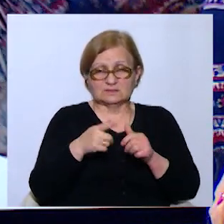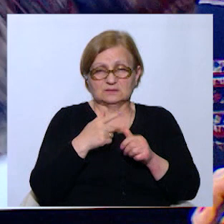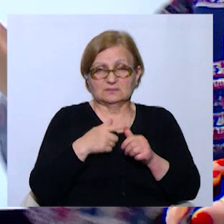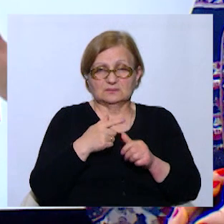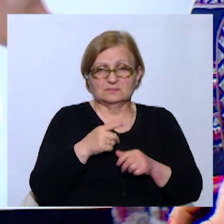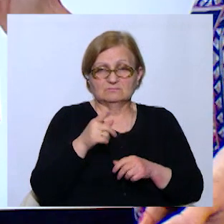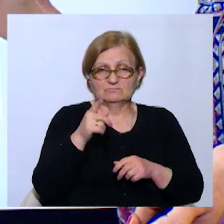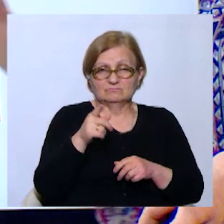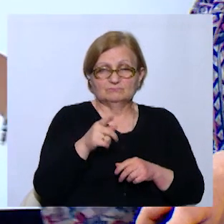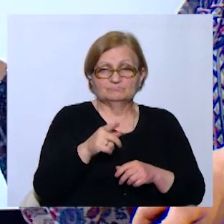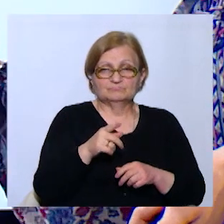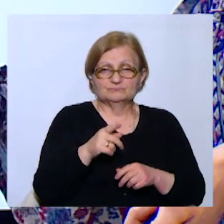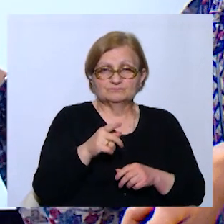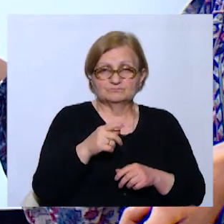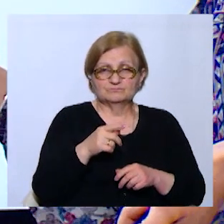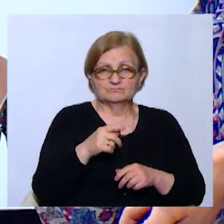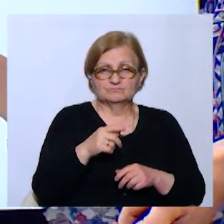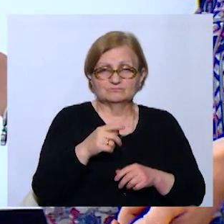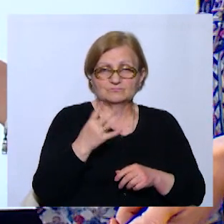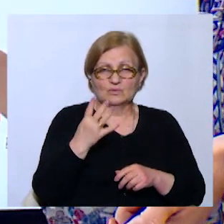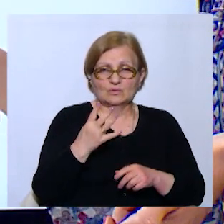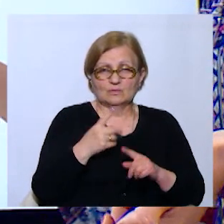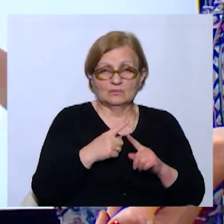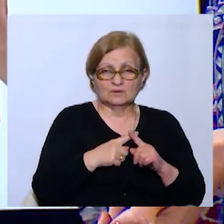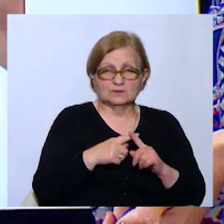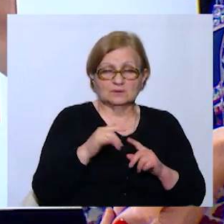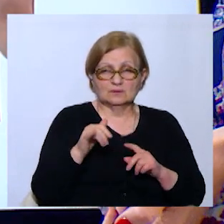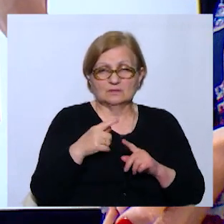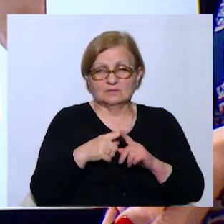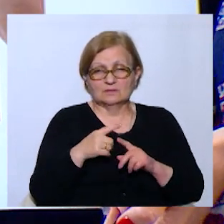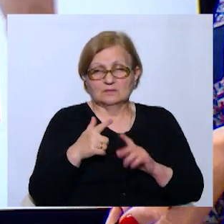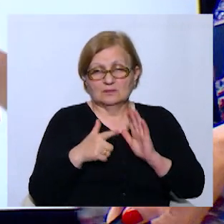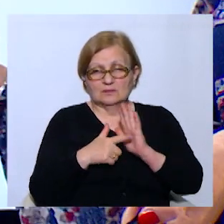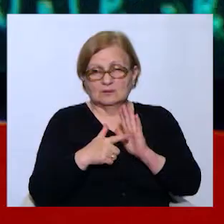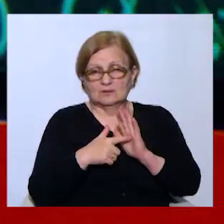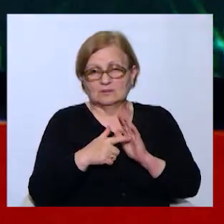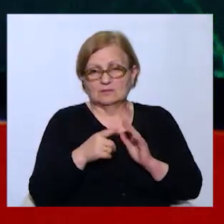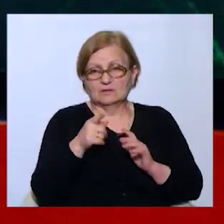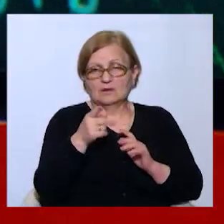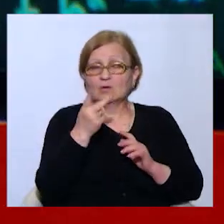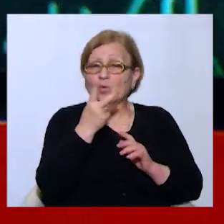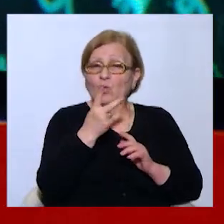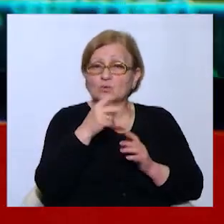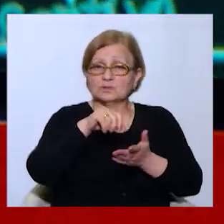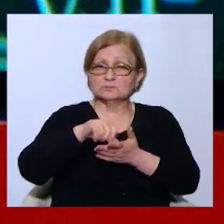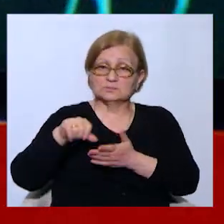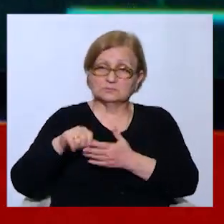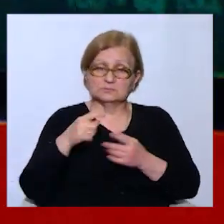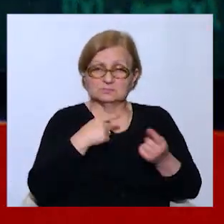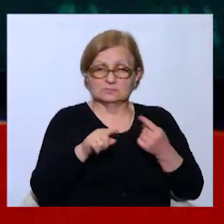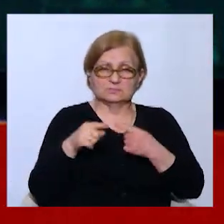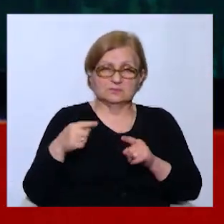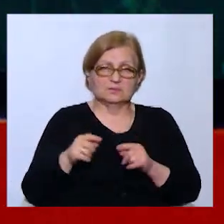ესეც ერთ წევრია. მაგრამ თუ მექნება მე მაგალითად 4x y მივუმატოთ 7 უკვე ორ წევრია, ხო? ანუ პლუსთან მინუსი